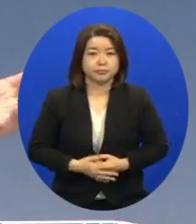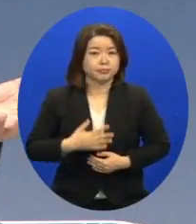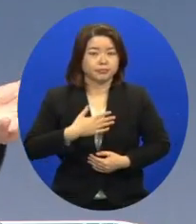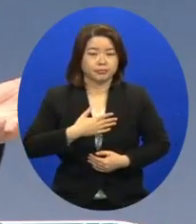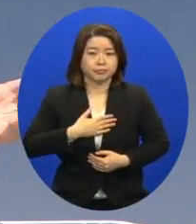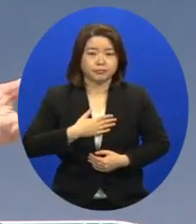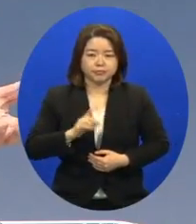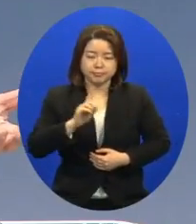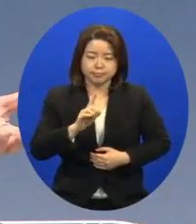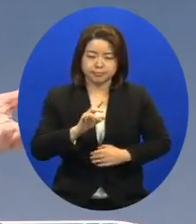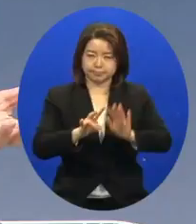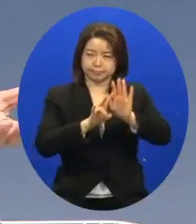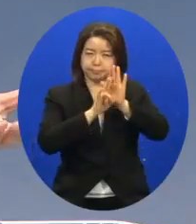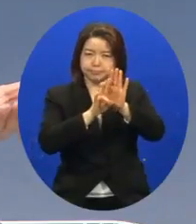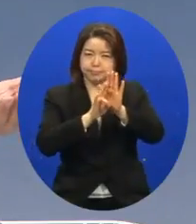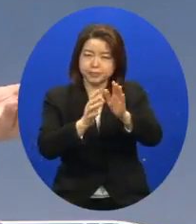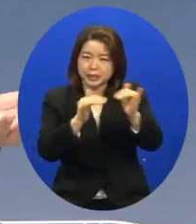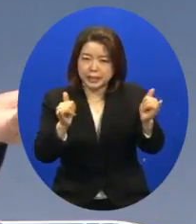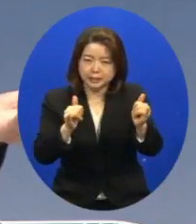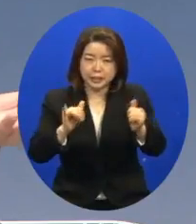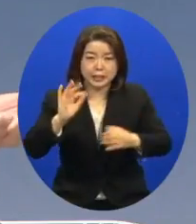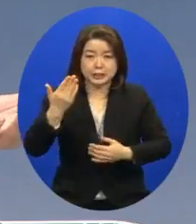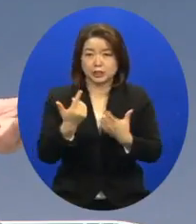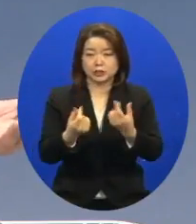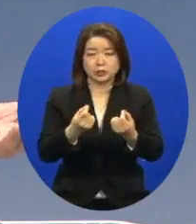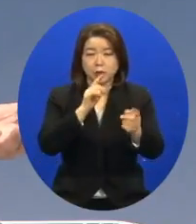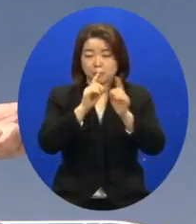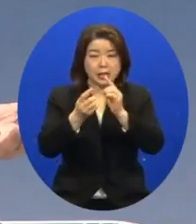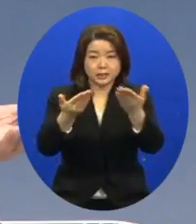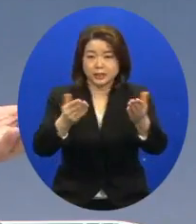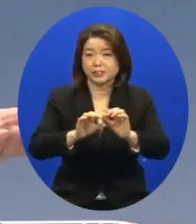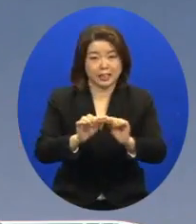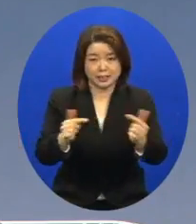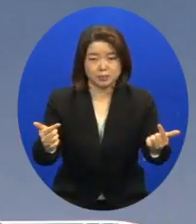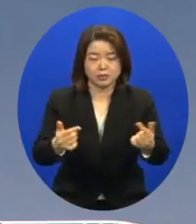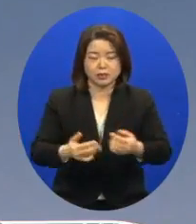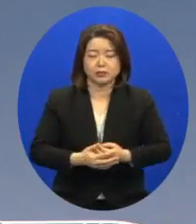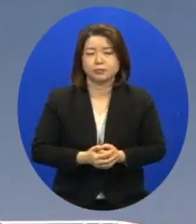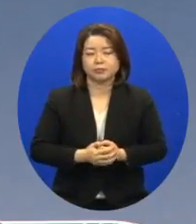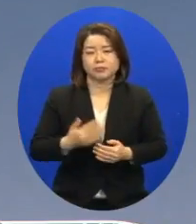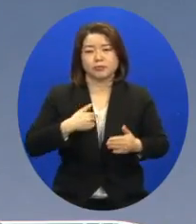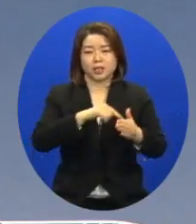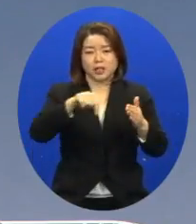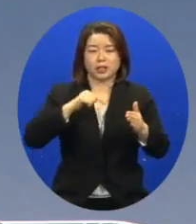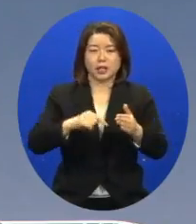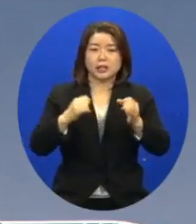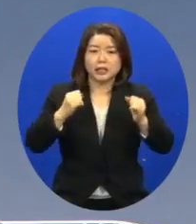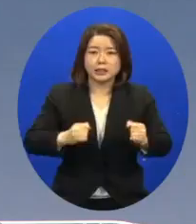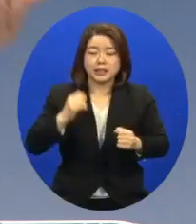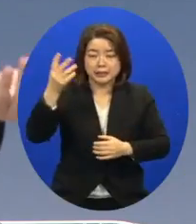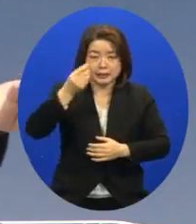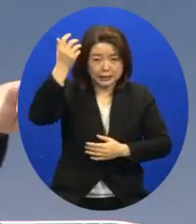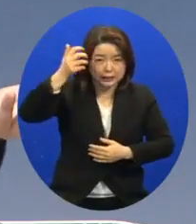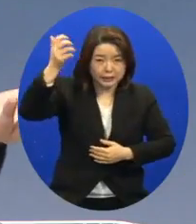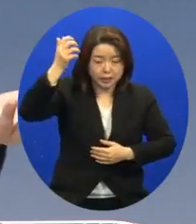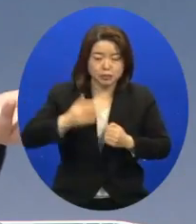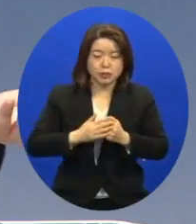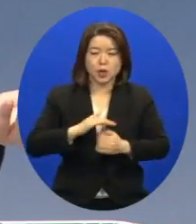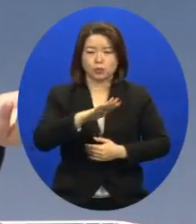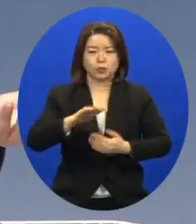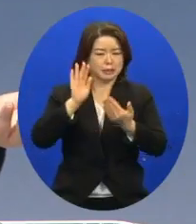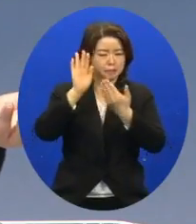저는 제가 무슨 예언자가 된 것처럼 말씀을 드리는 게 아닙니다 우리 안에 계신 성령께서는 우리의 미래를